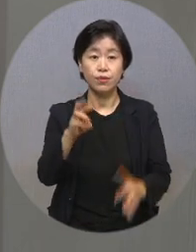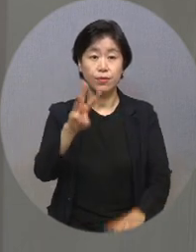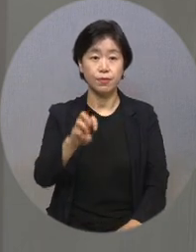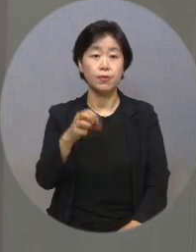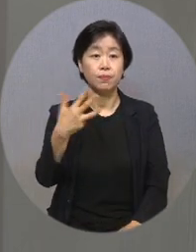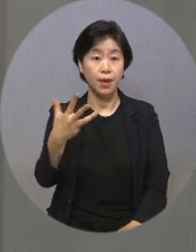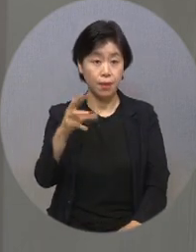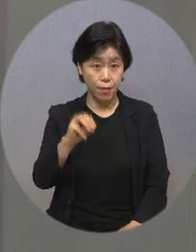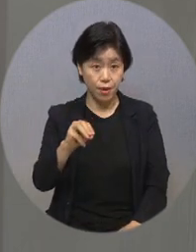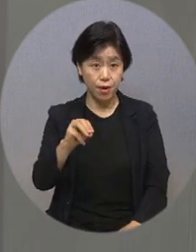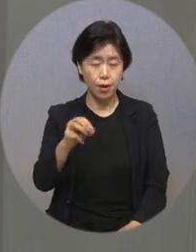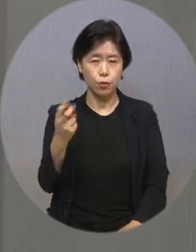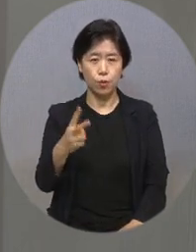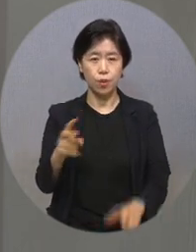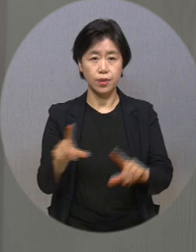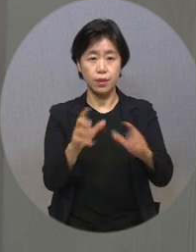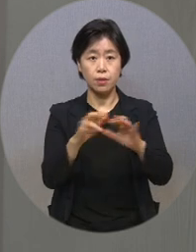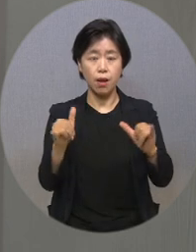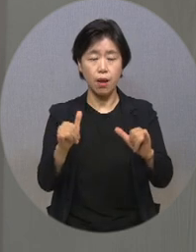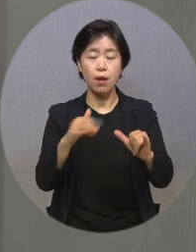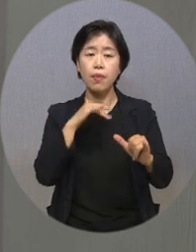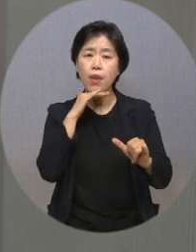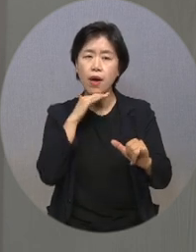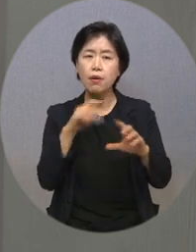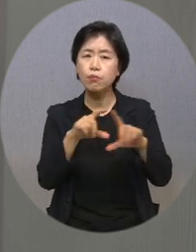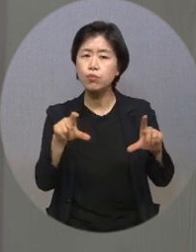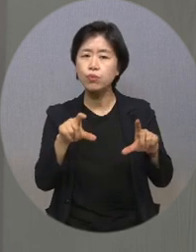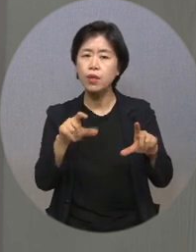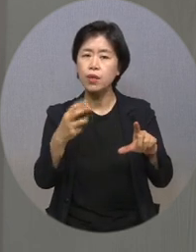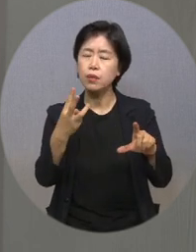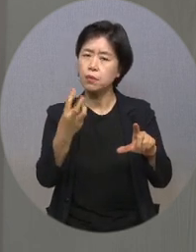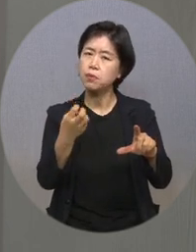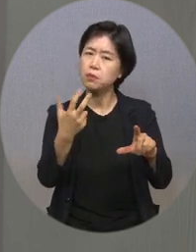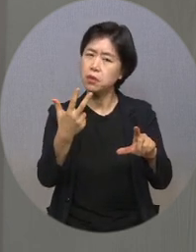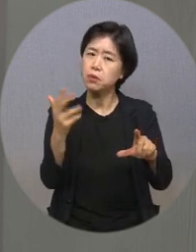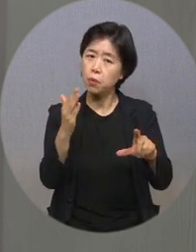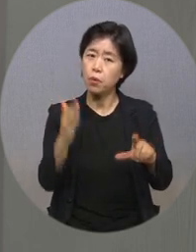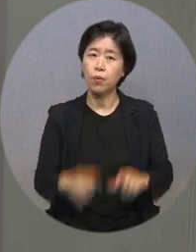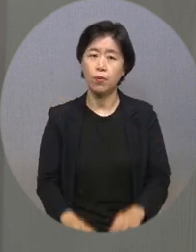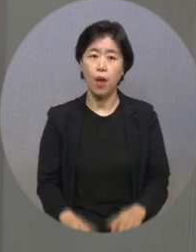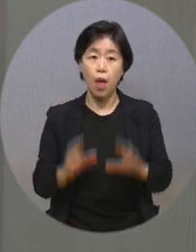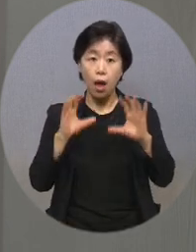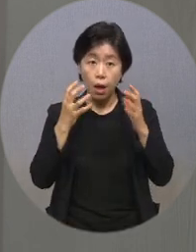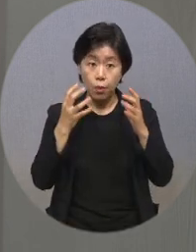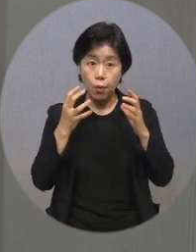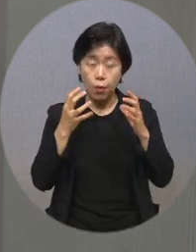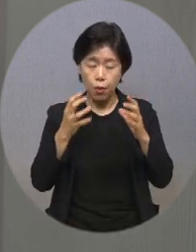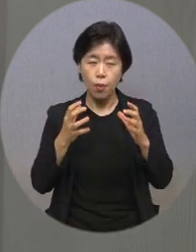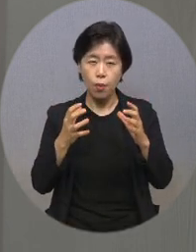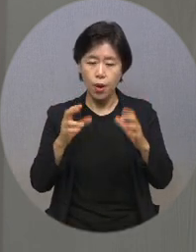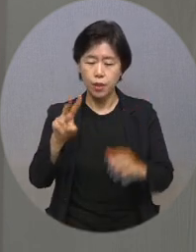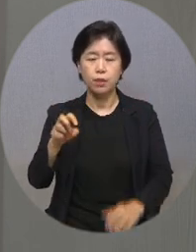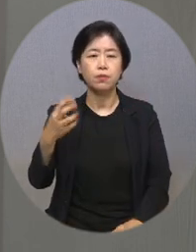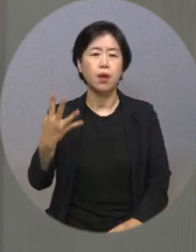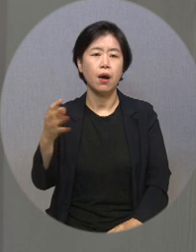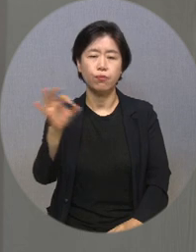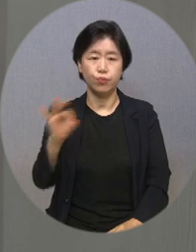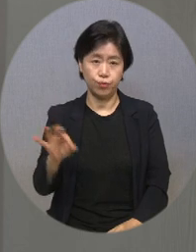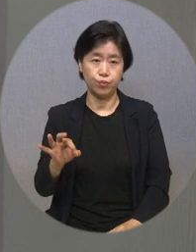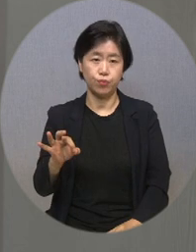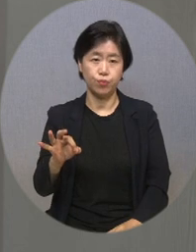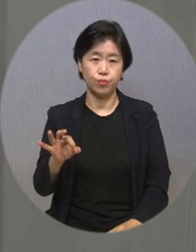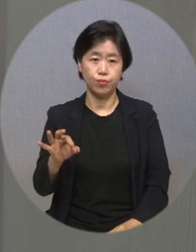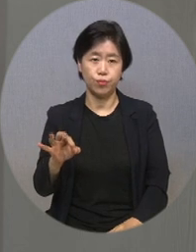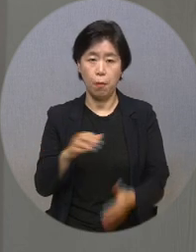연령이 37세? 또 아동 인구가 전체 세종 인구의 24%를 차지하고 있어요. 네. 다른 지역보다 아동